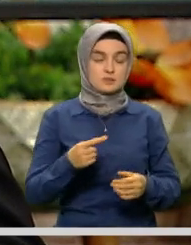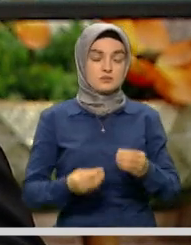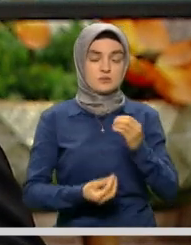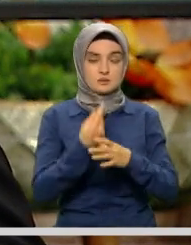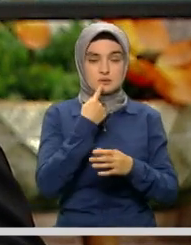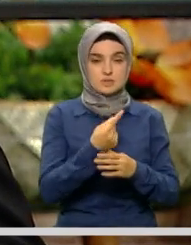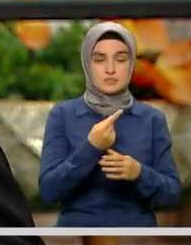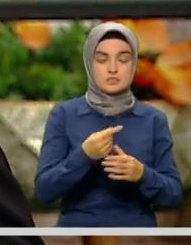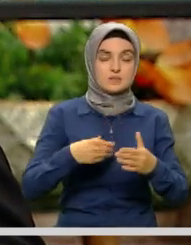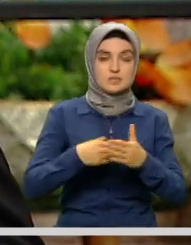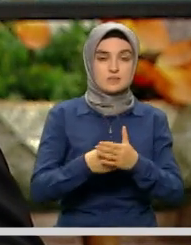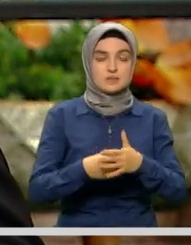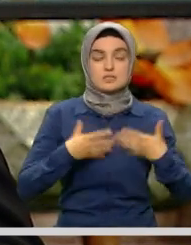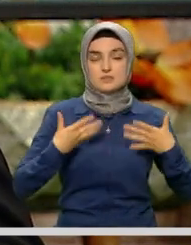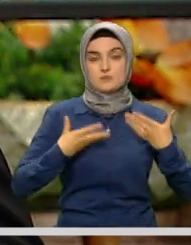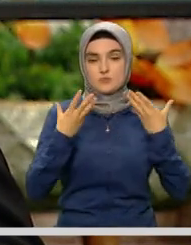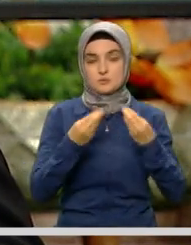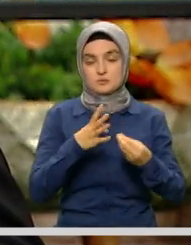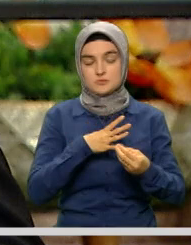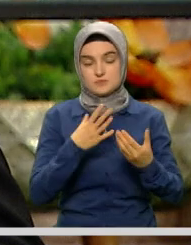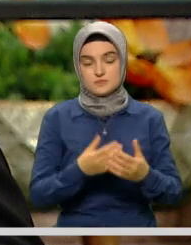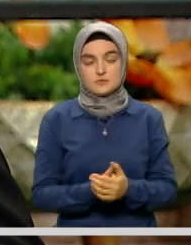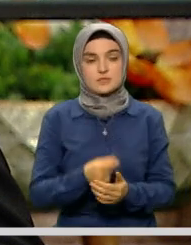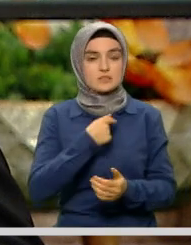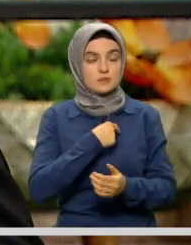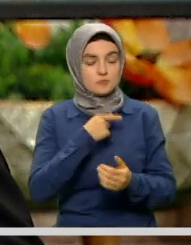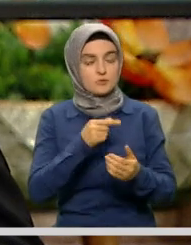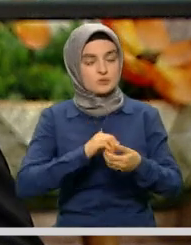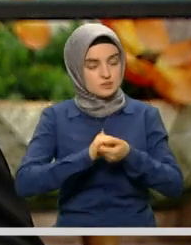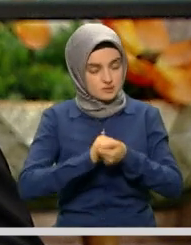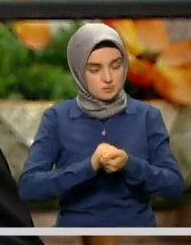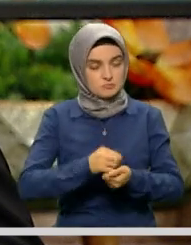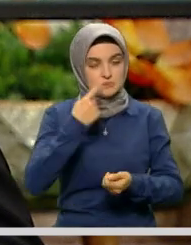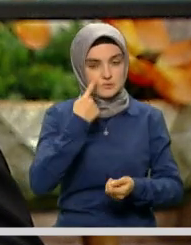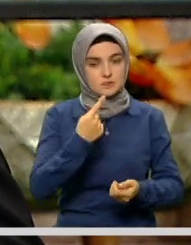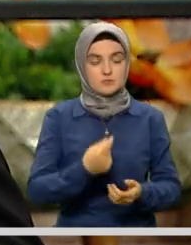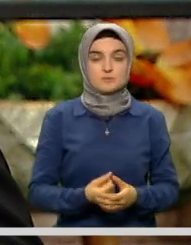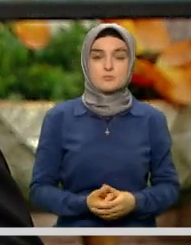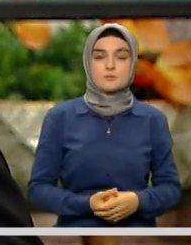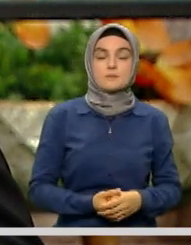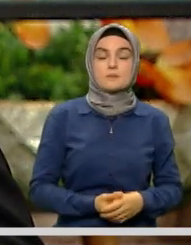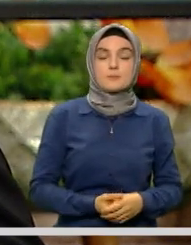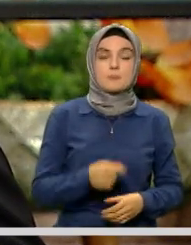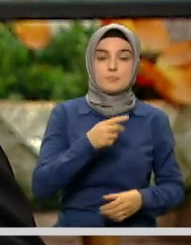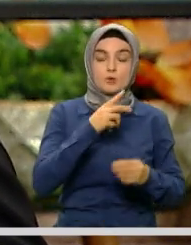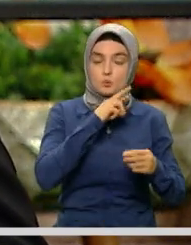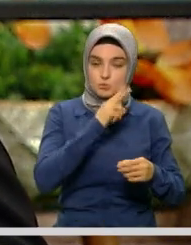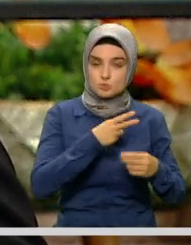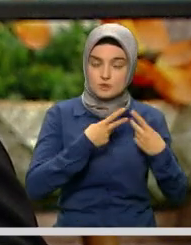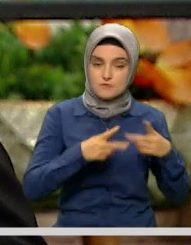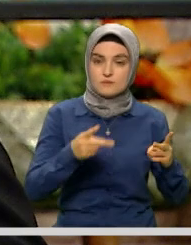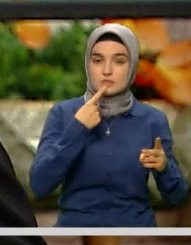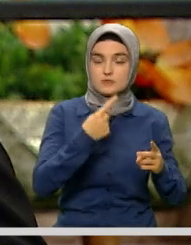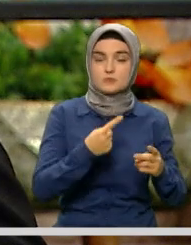Hak onun o söylediği şeye bakmaz. Kalbindeki o samimiyete binaen onun günahını affeder diyor.